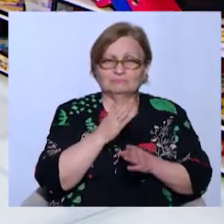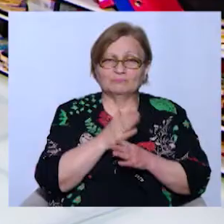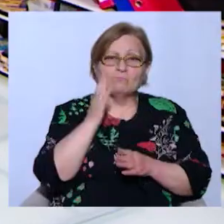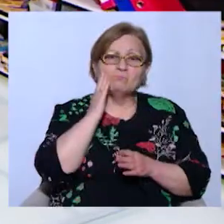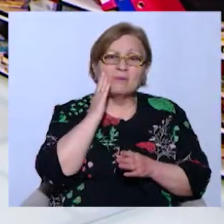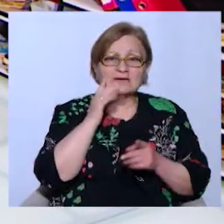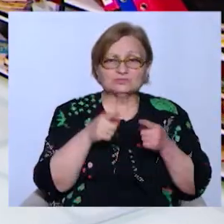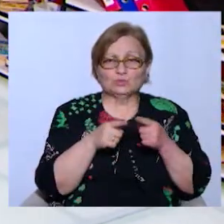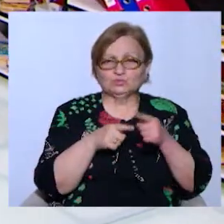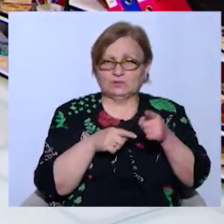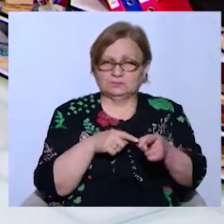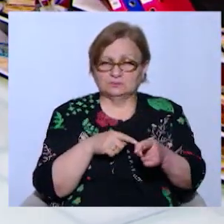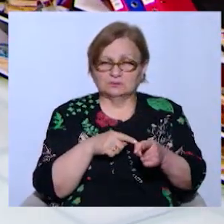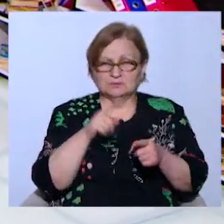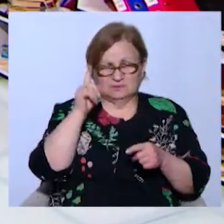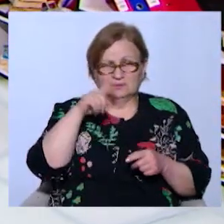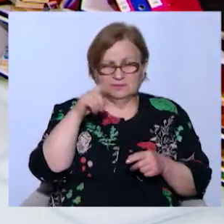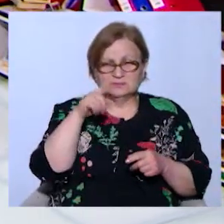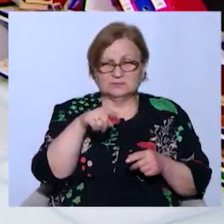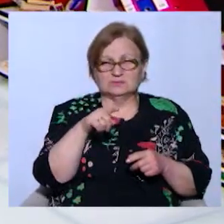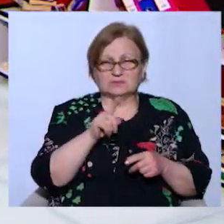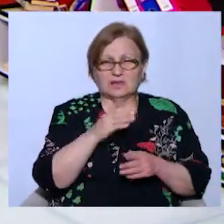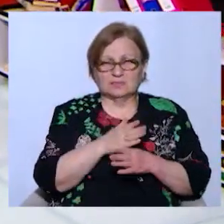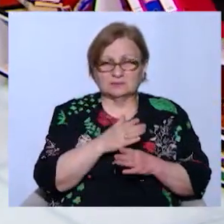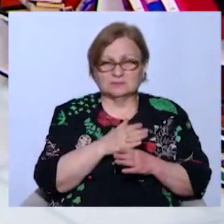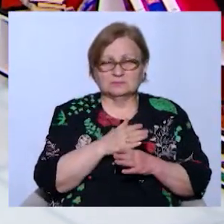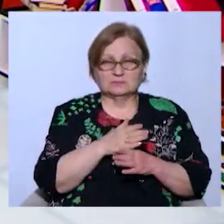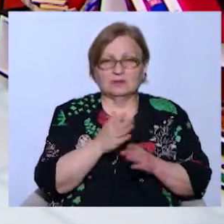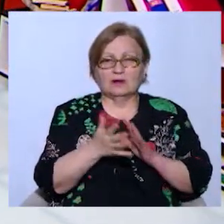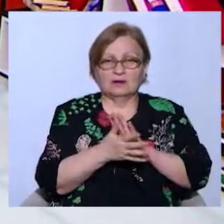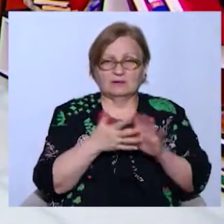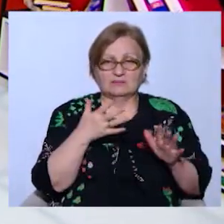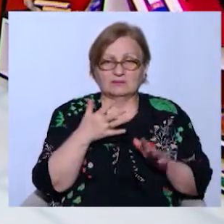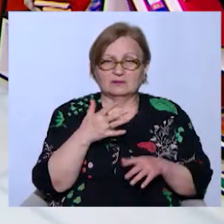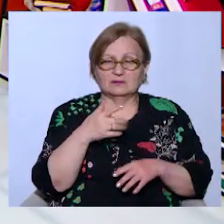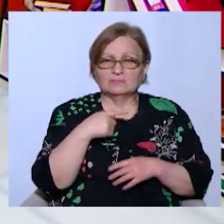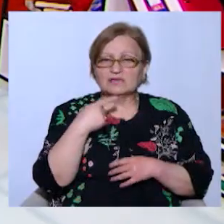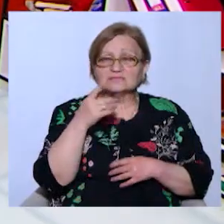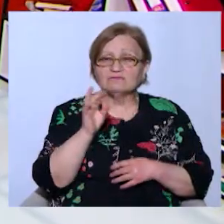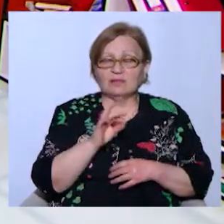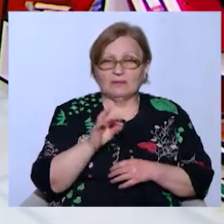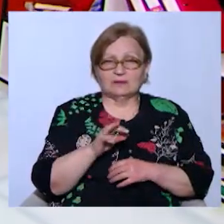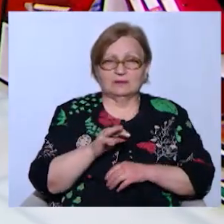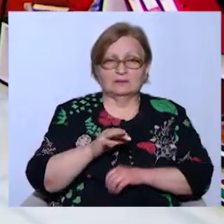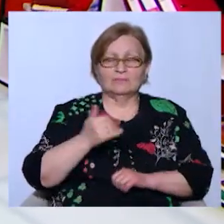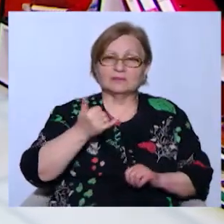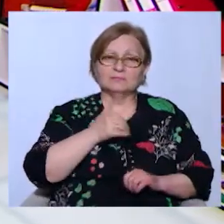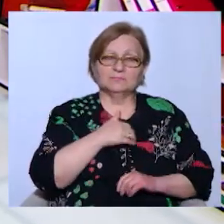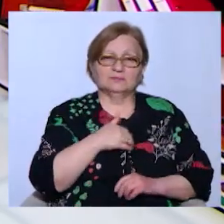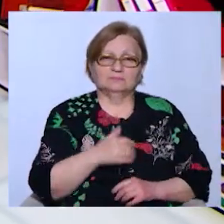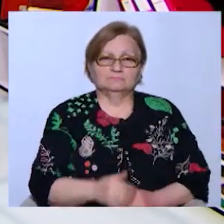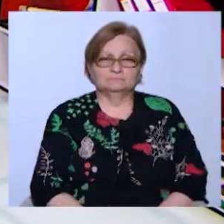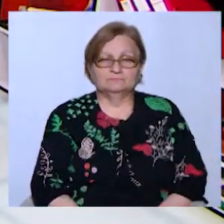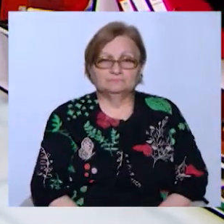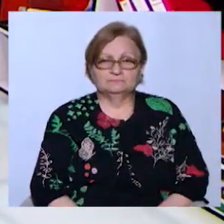მართკუთხედზე ლაპარაკი. მართკუთხედზე თქვენ გაქვთ წარმოდგენა რა არის და ხვდებით თუ რასთან ამაქ ლაპარაკი. ახლა მინდა